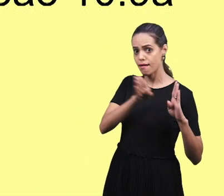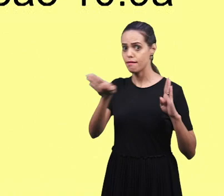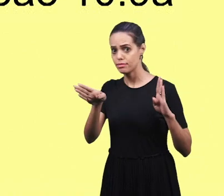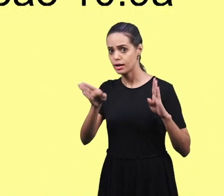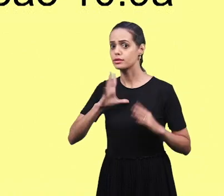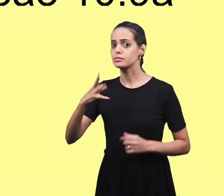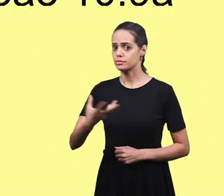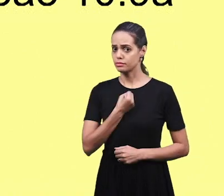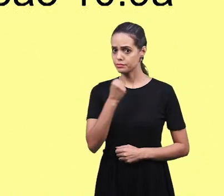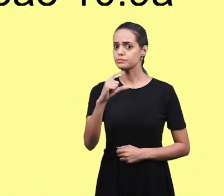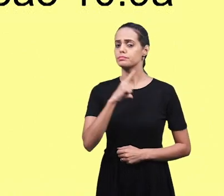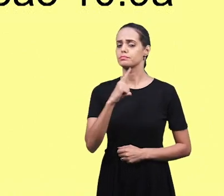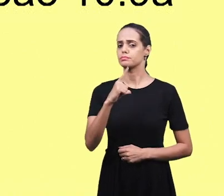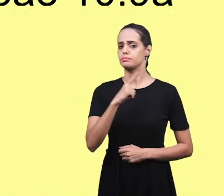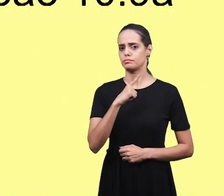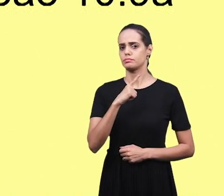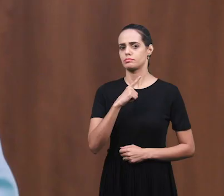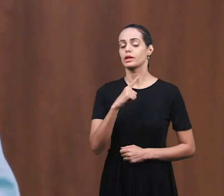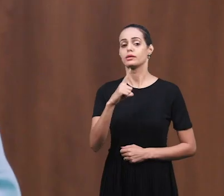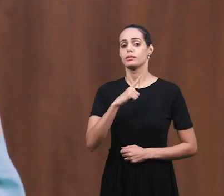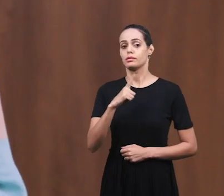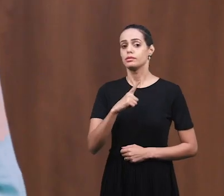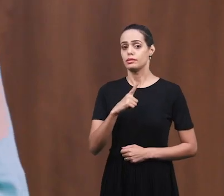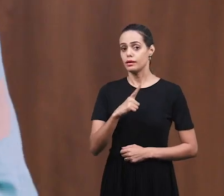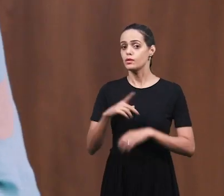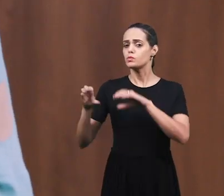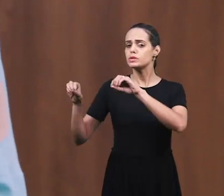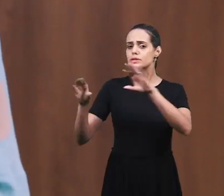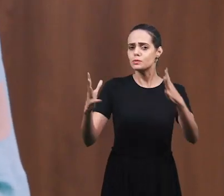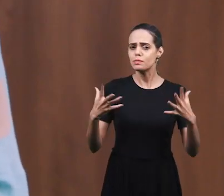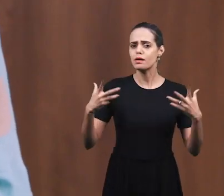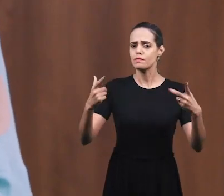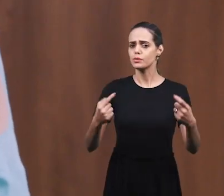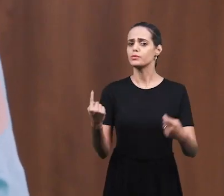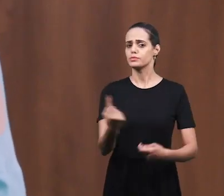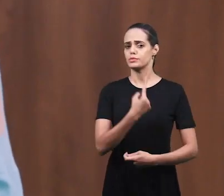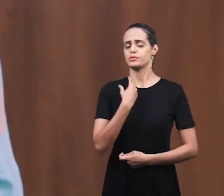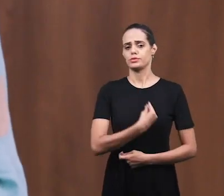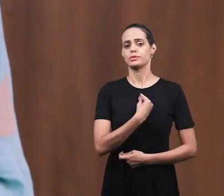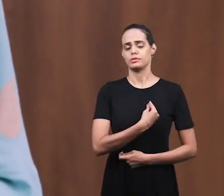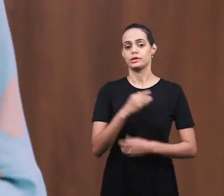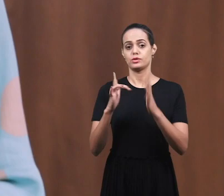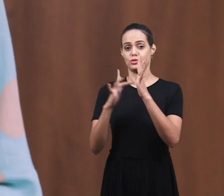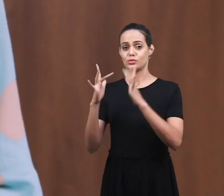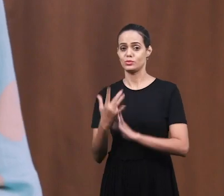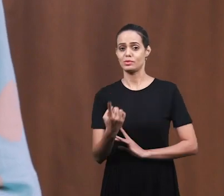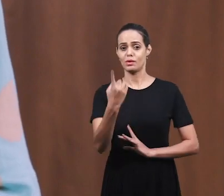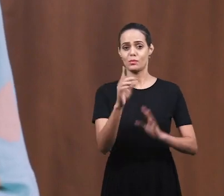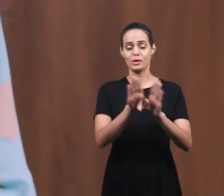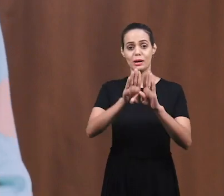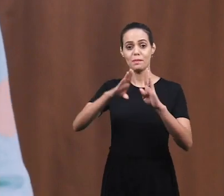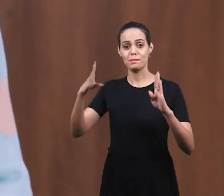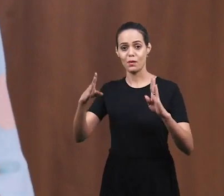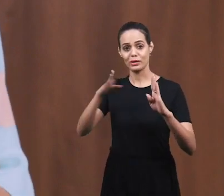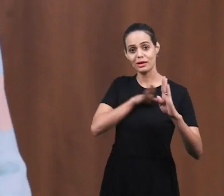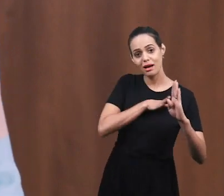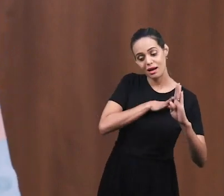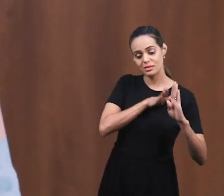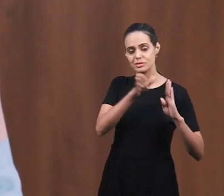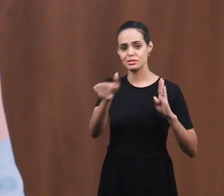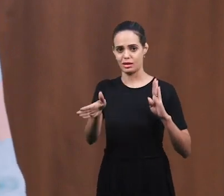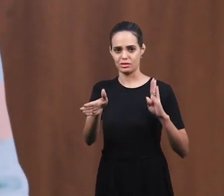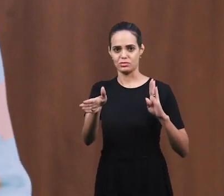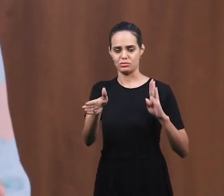se sauvera. Il y a un enseignement merveilleux pour nous. Jésus est la seule